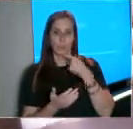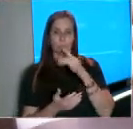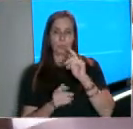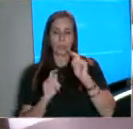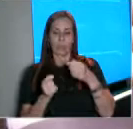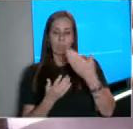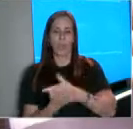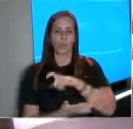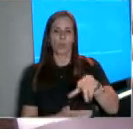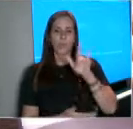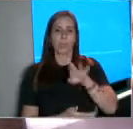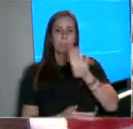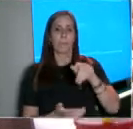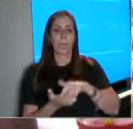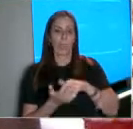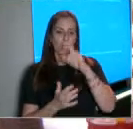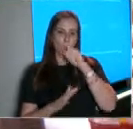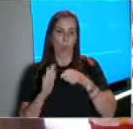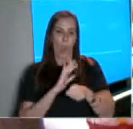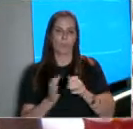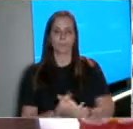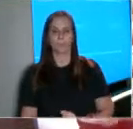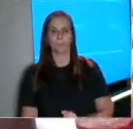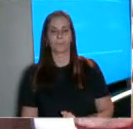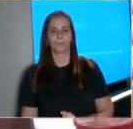להגיש כתב אישום גם בנושא השוחד.